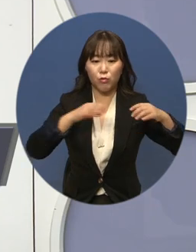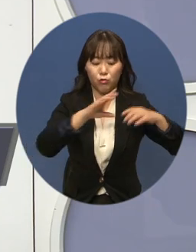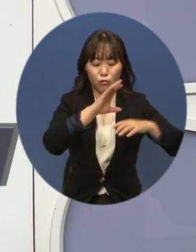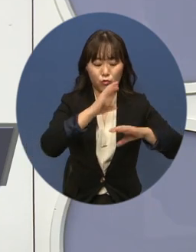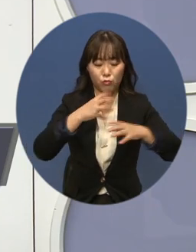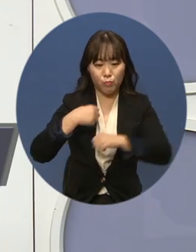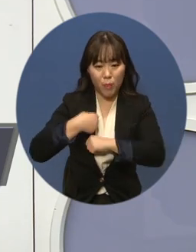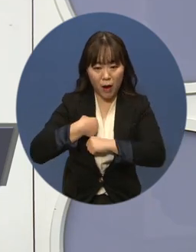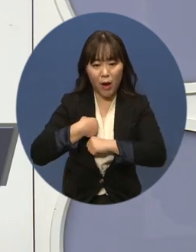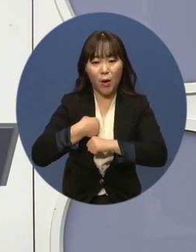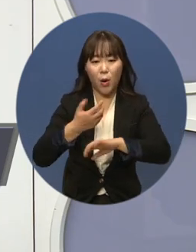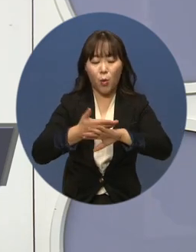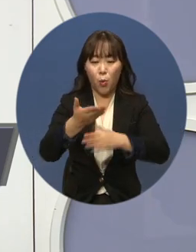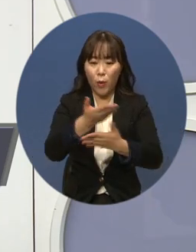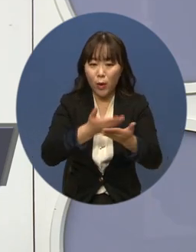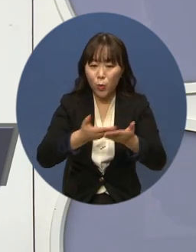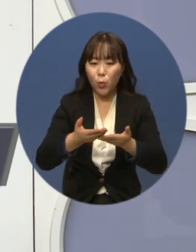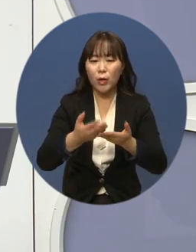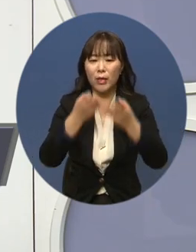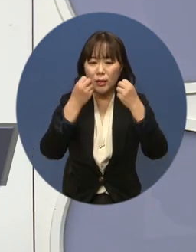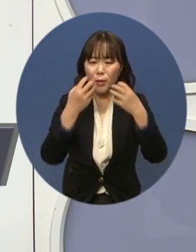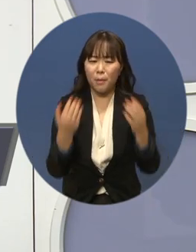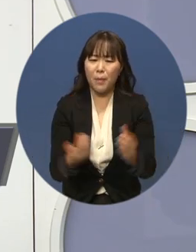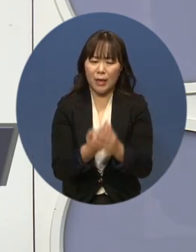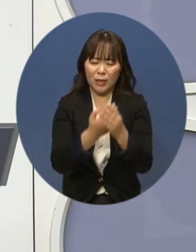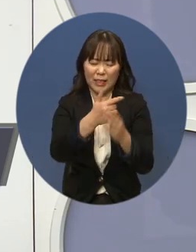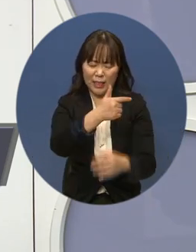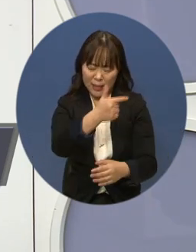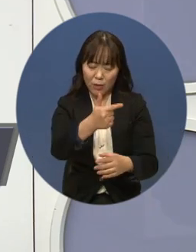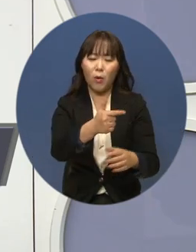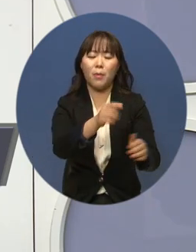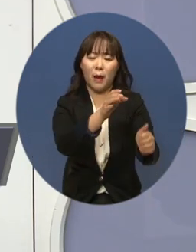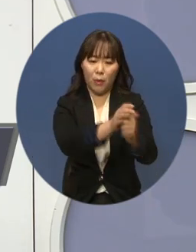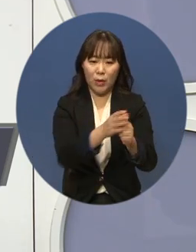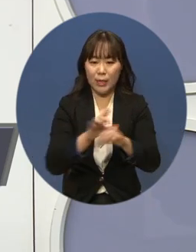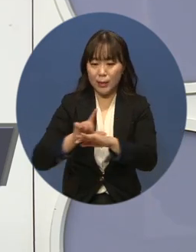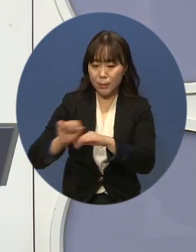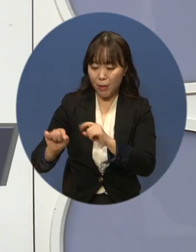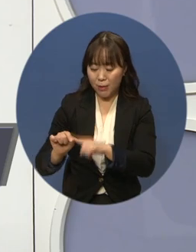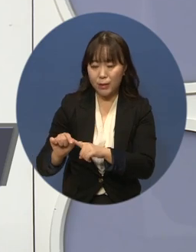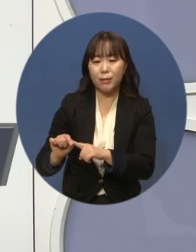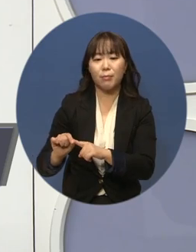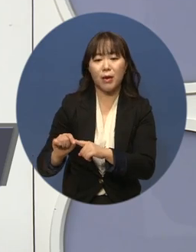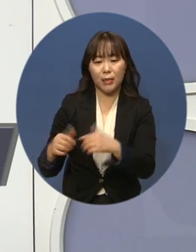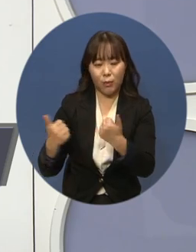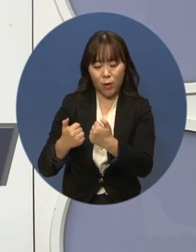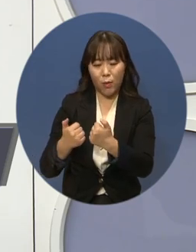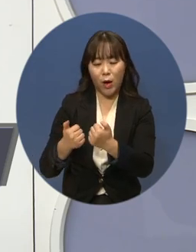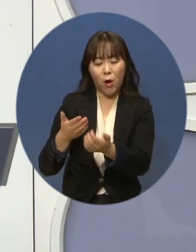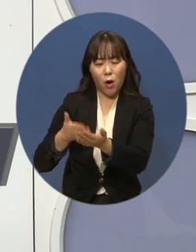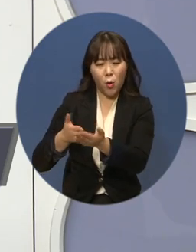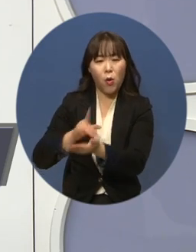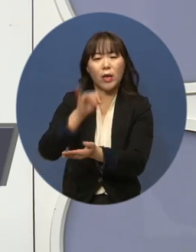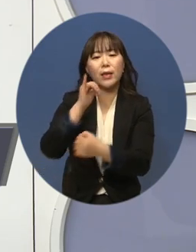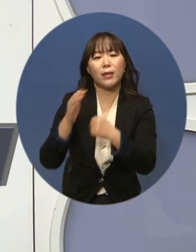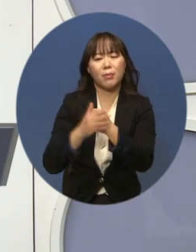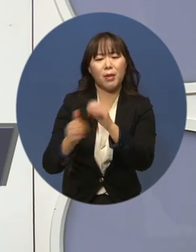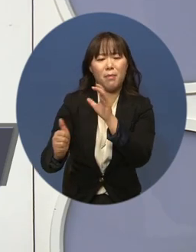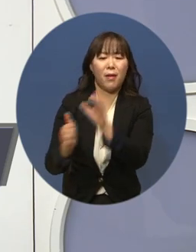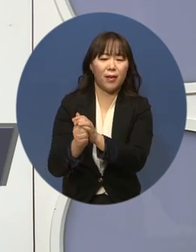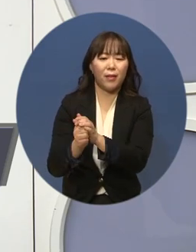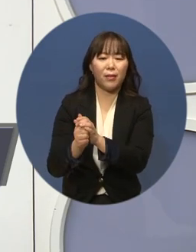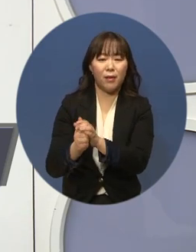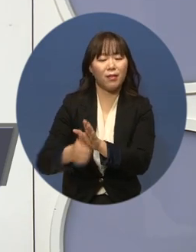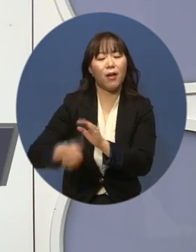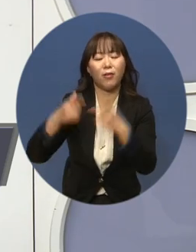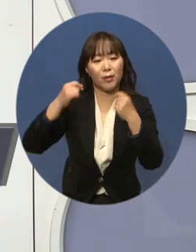국방, 외교, 새로운 발전 전략 이런 큰 걸 하고 지방은 지방의회와 지방언론들이 있기 때문에 이렇게 맡기는 게